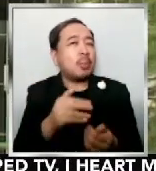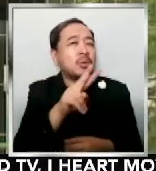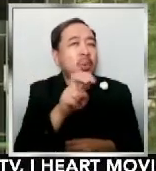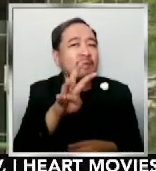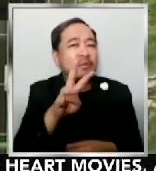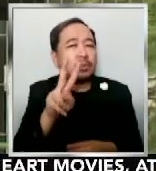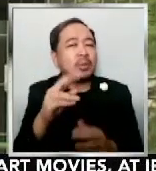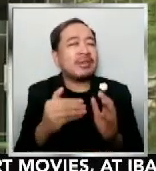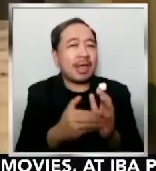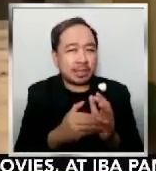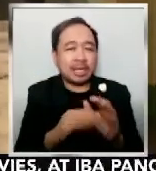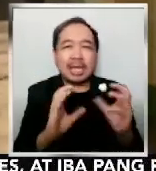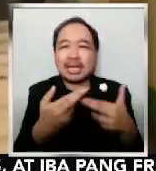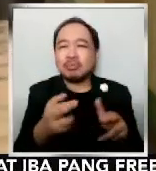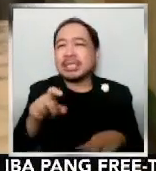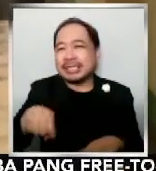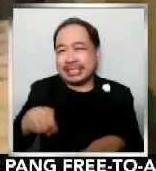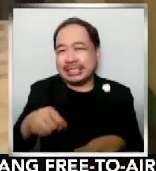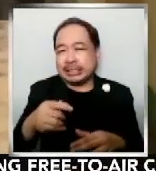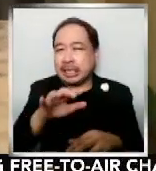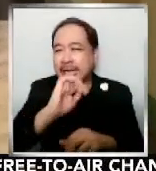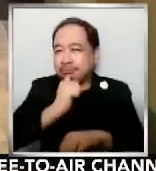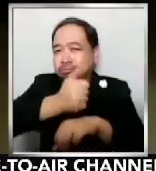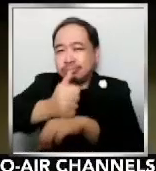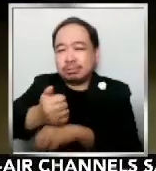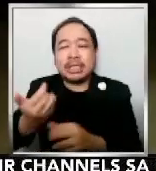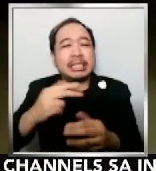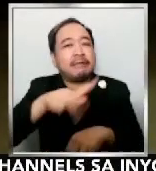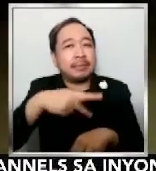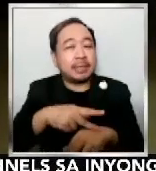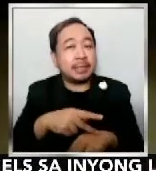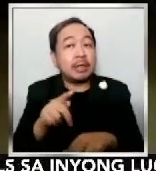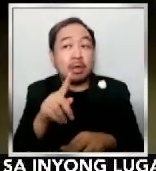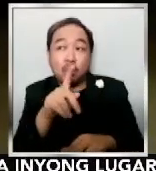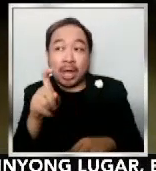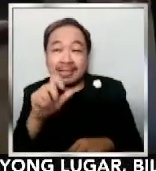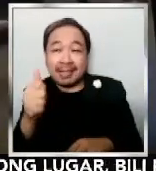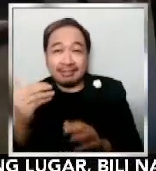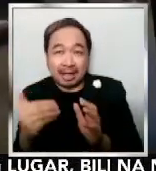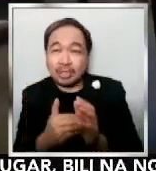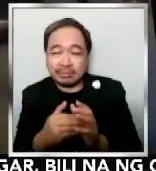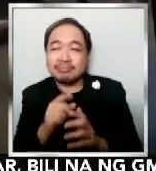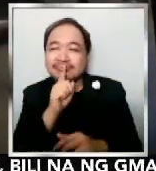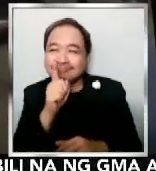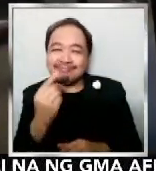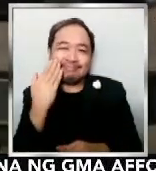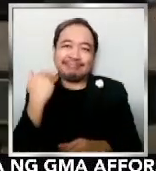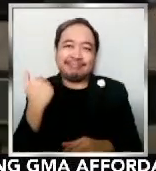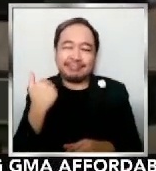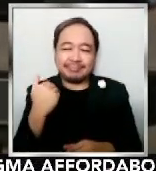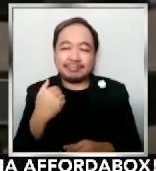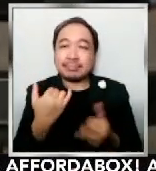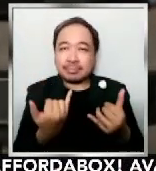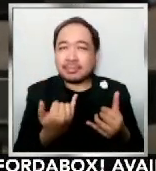sa buong bansa. Sa bilang na ito, mahigit 110,000 ang mismong classroom shortage. Mahigit 85,000 ang